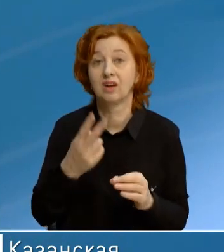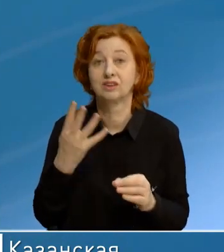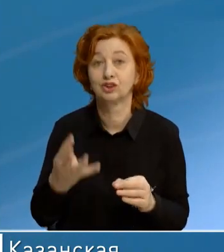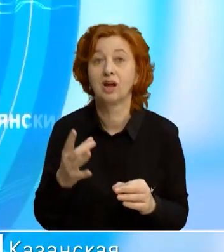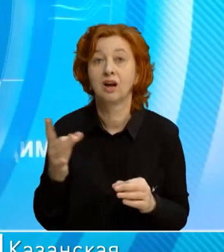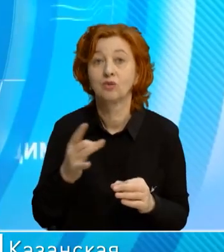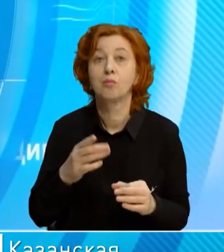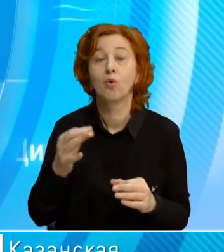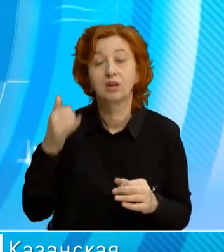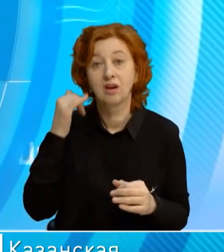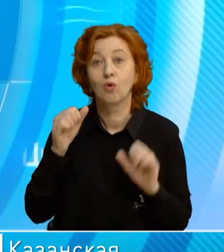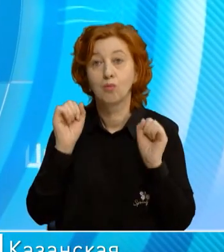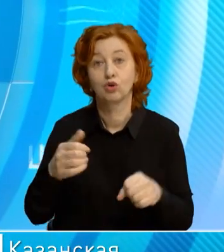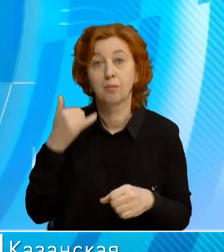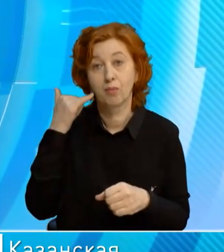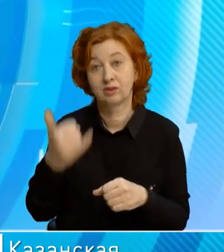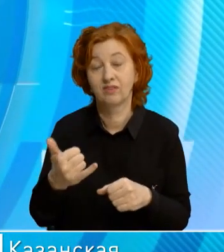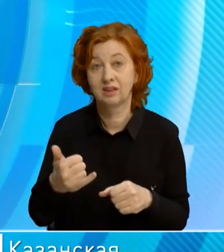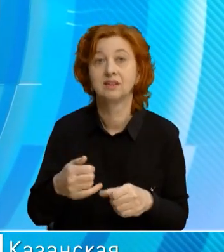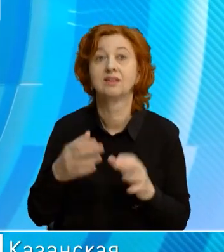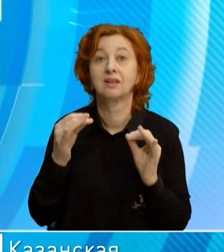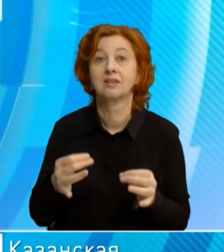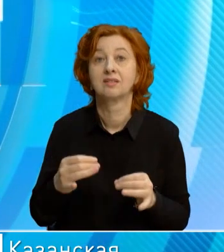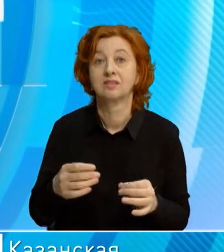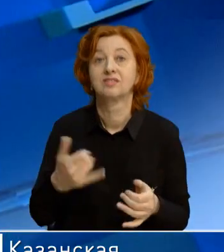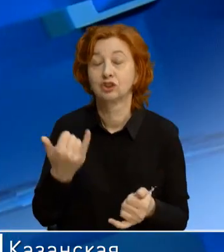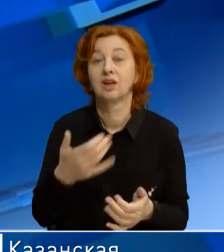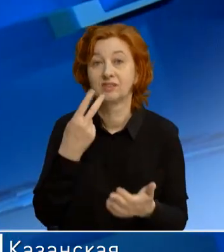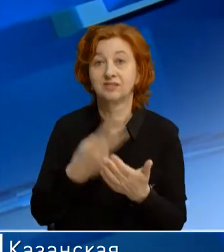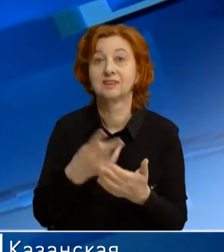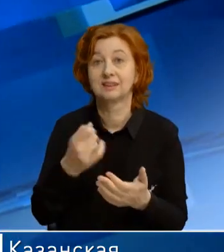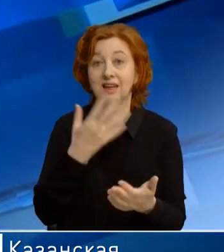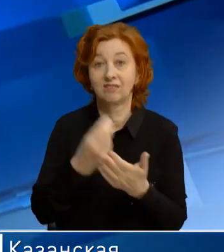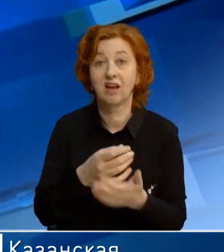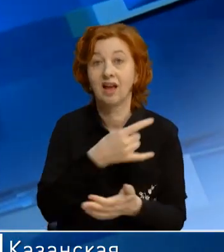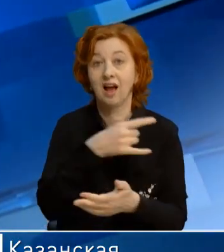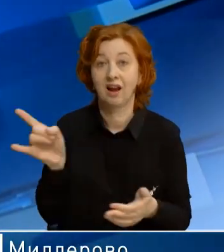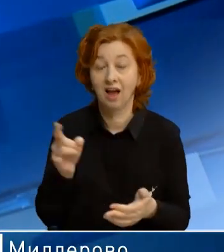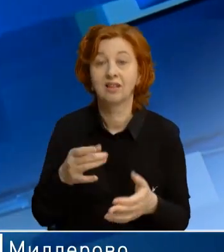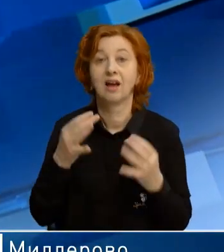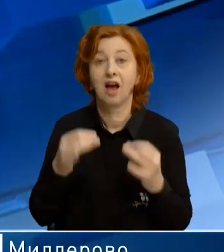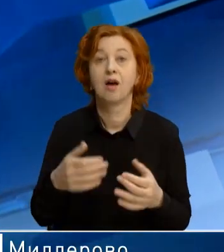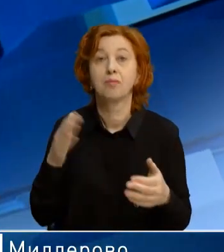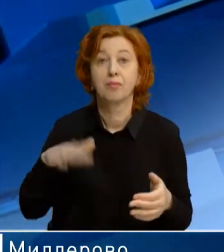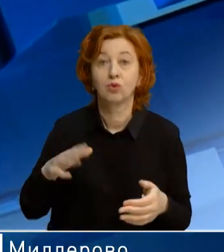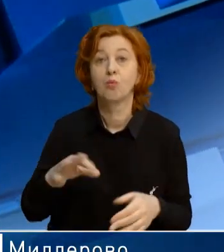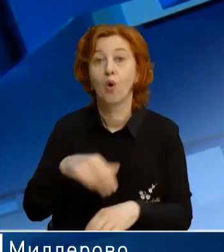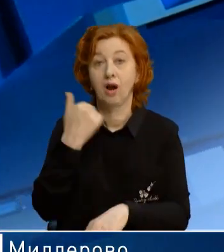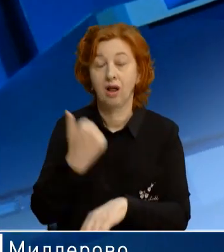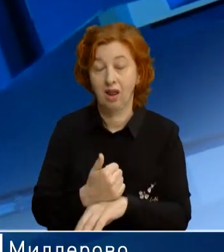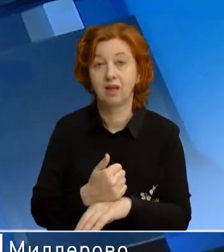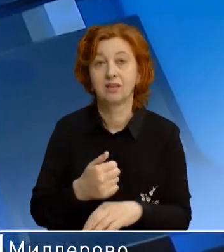Дону». Телефон, по которому жители области смогут задать свои вопросы главе региона, вы сейчас видите на своих экранах. Напомню, программа «О главном»